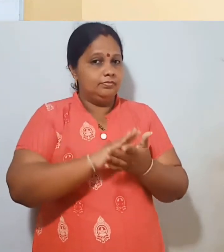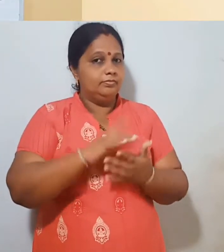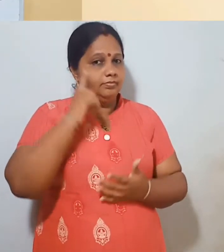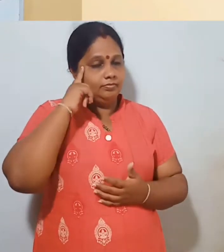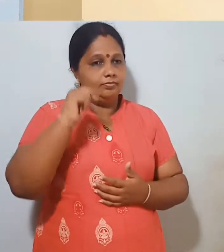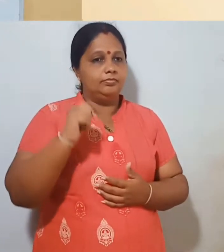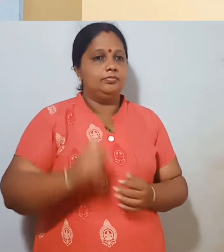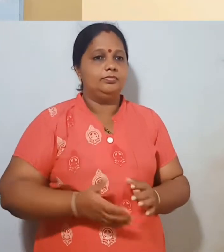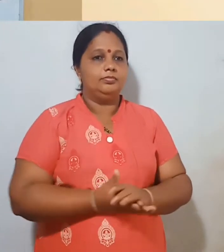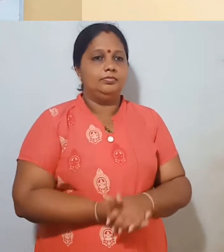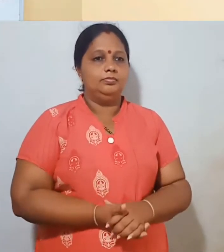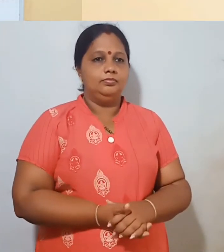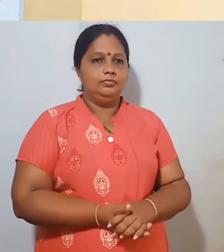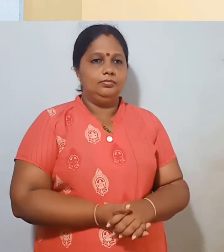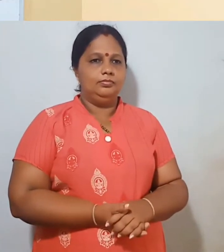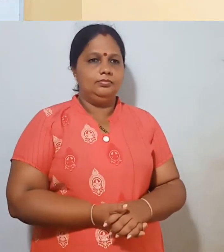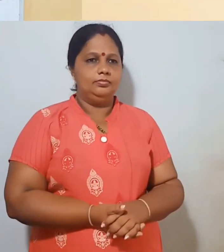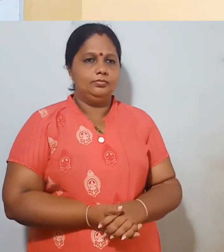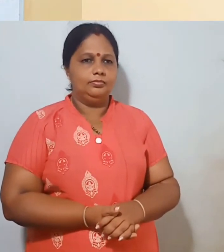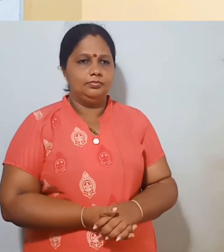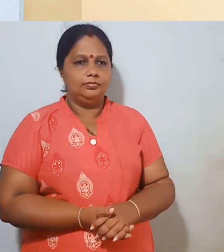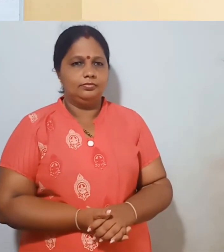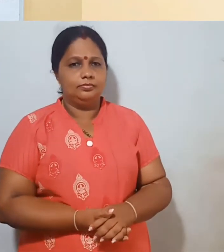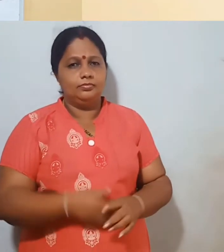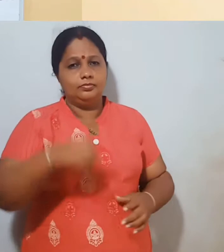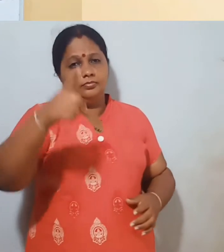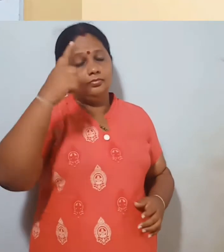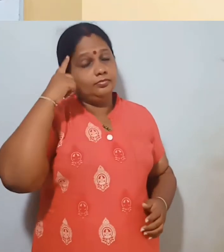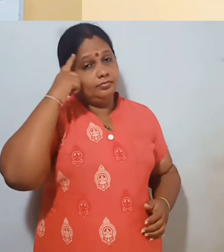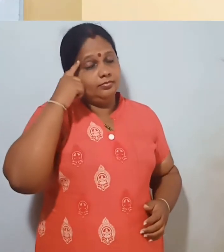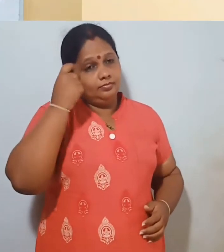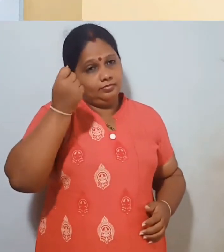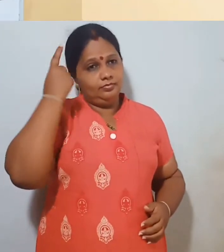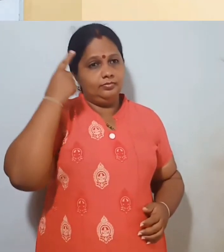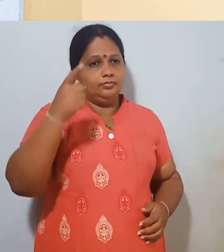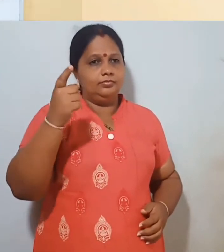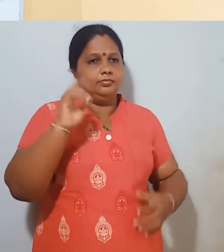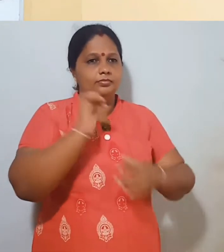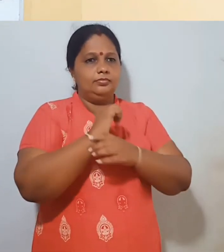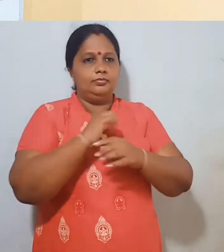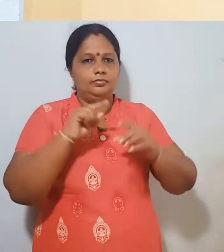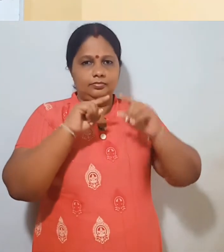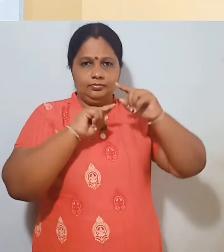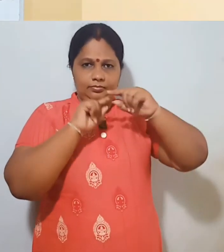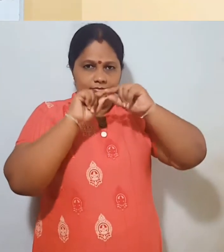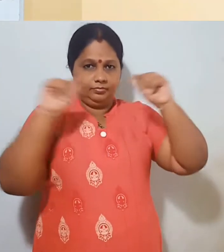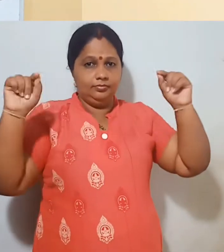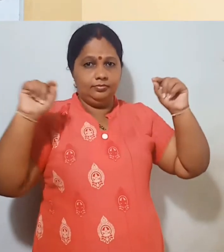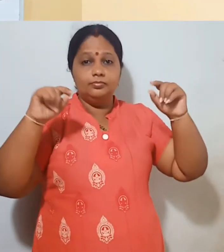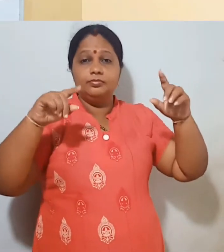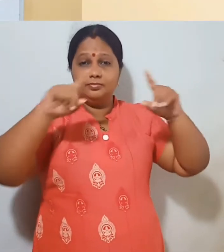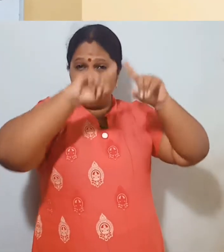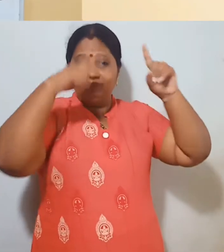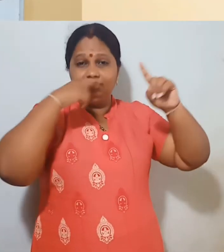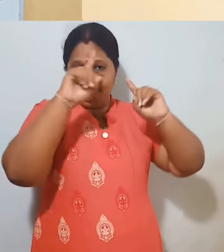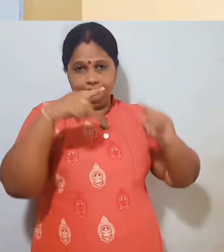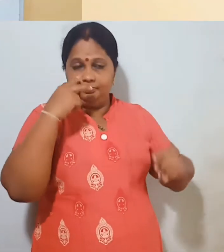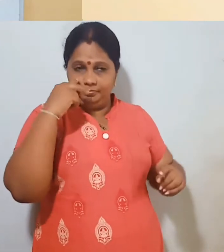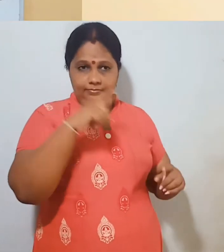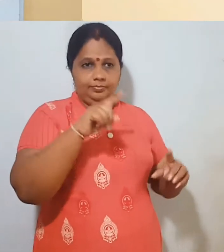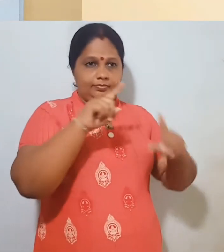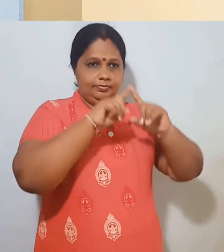நீங்க விளங்கிக் கொள்ள வேண்டும். சும்மா கற்பனை பண்ணிக்கொள்ளுங்க, இது ஒரு எலும்பு. ரைட்? இந்த எலும்புல உடைவு